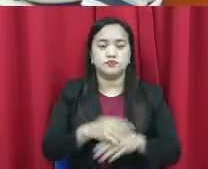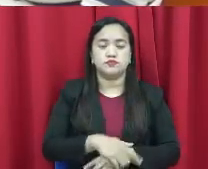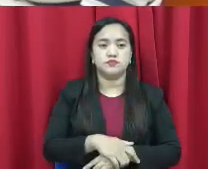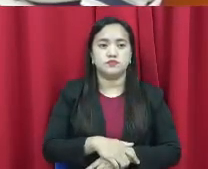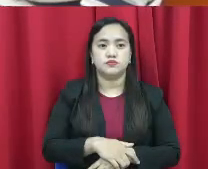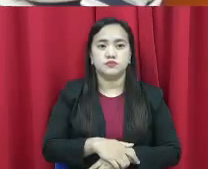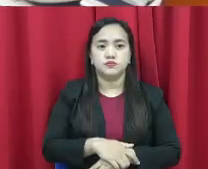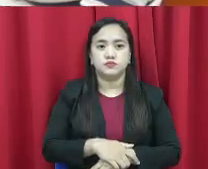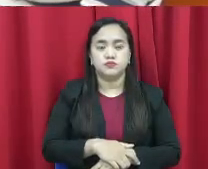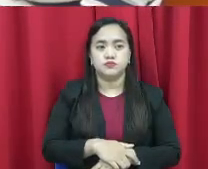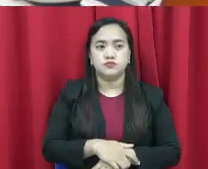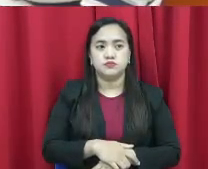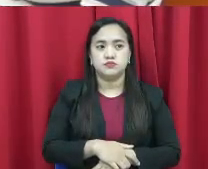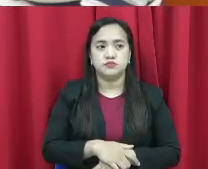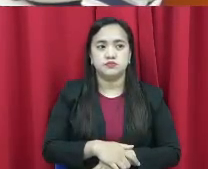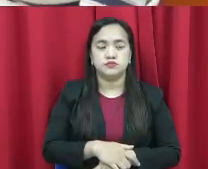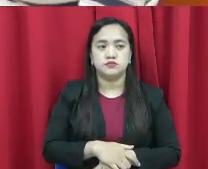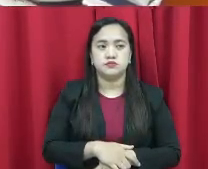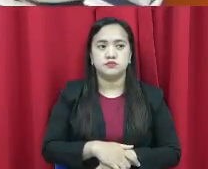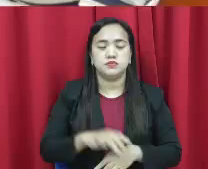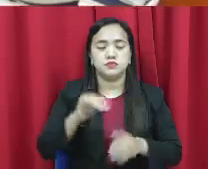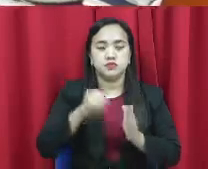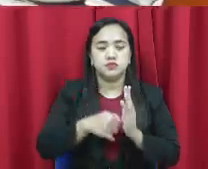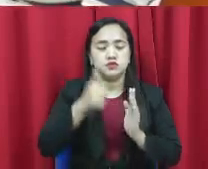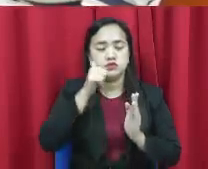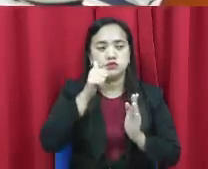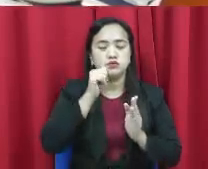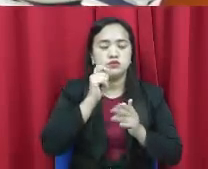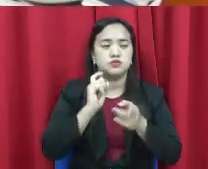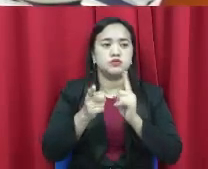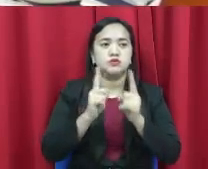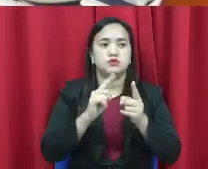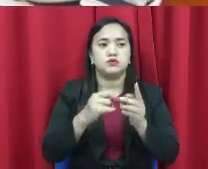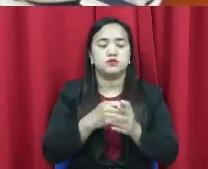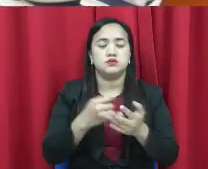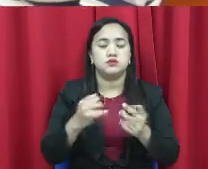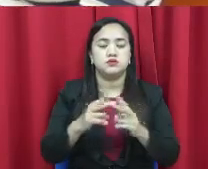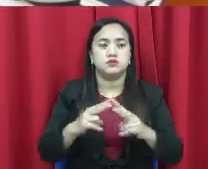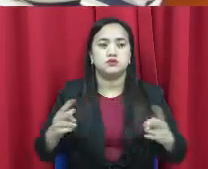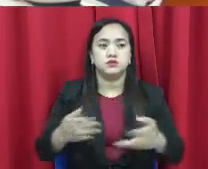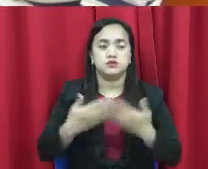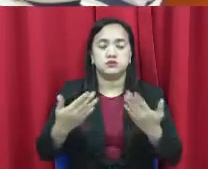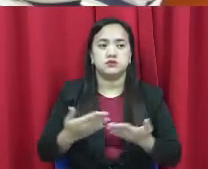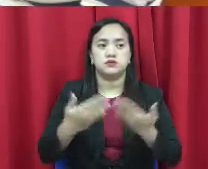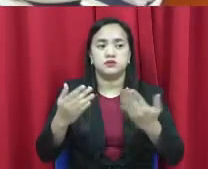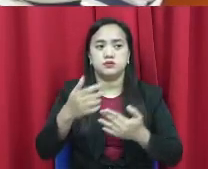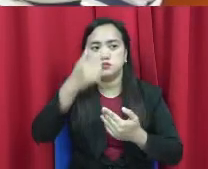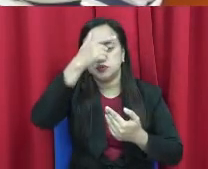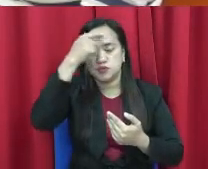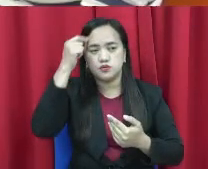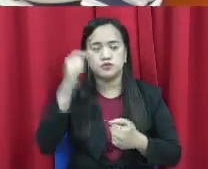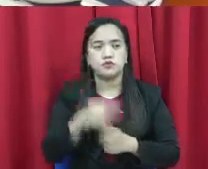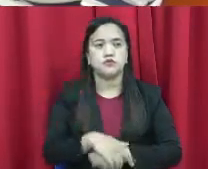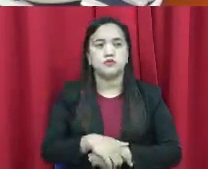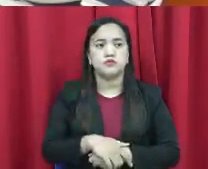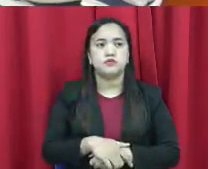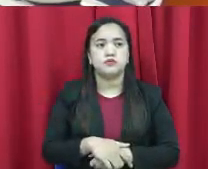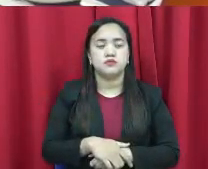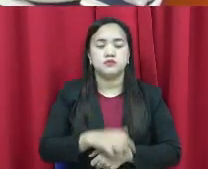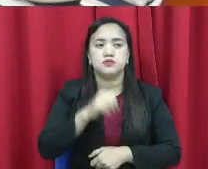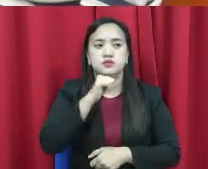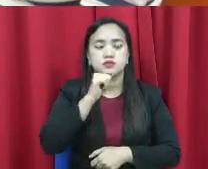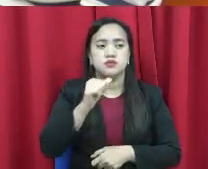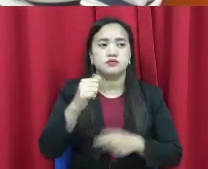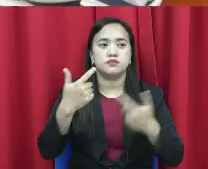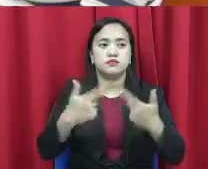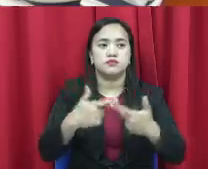ang authority nag-uusap po kami tungkol sa mga ganon and natutuwa po ako kasi pag nag-usap kami hindi kami nag-aaway